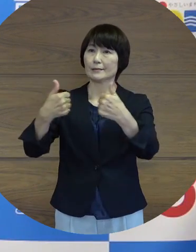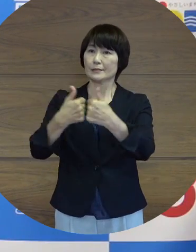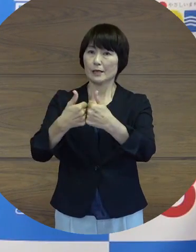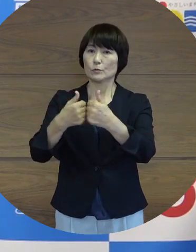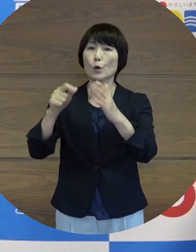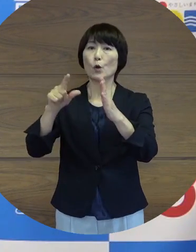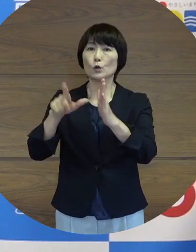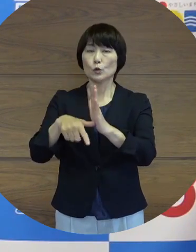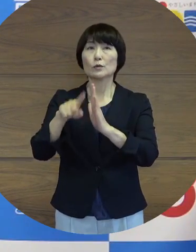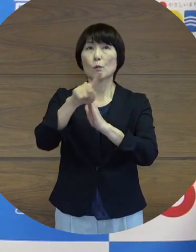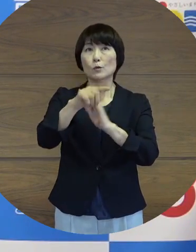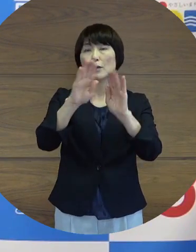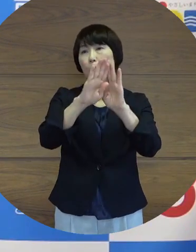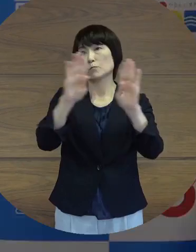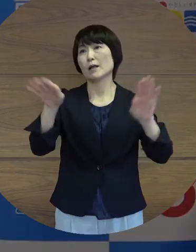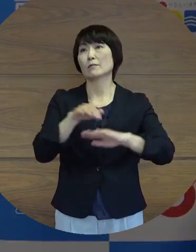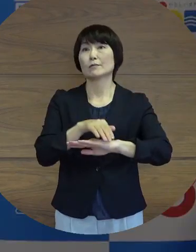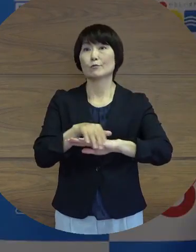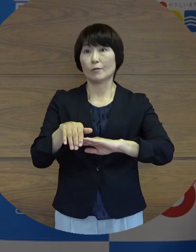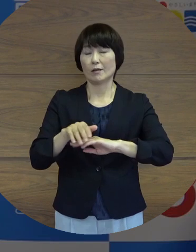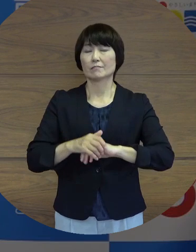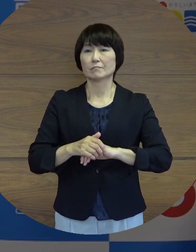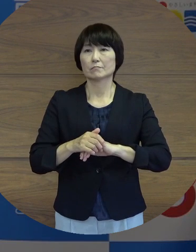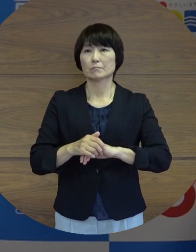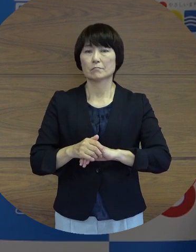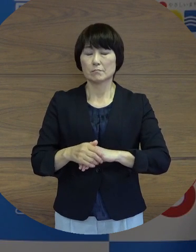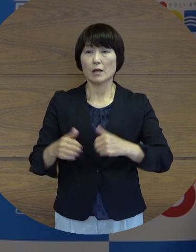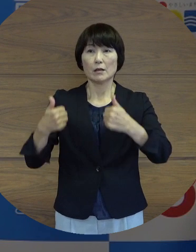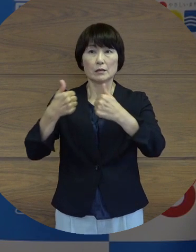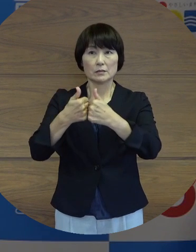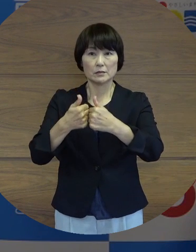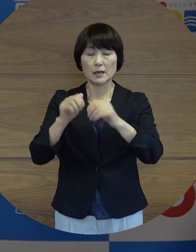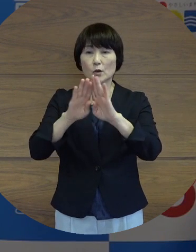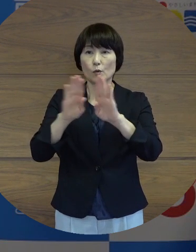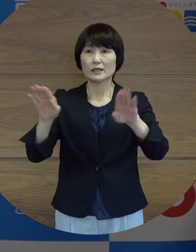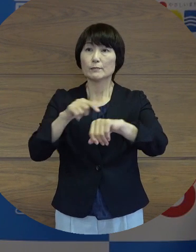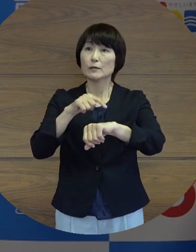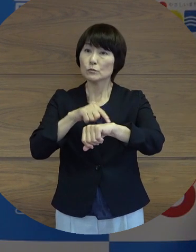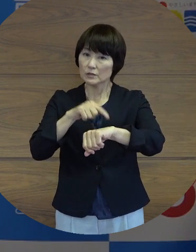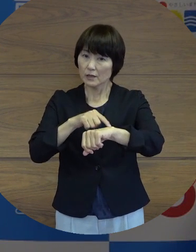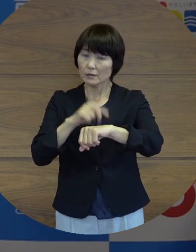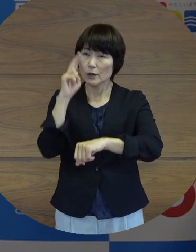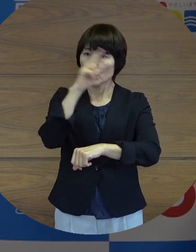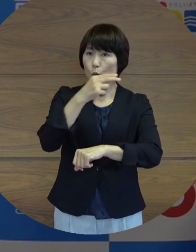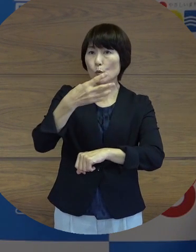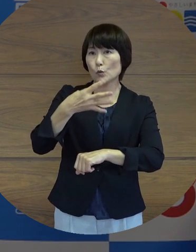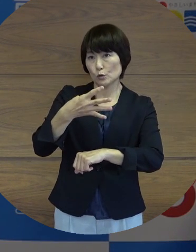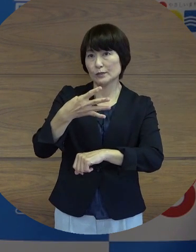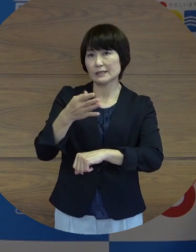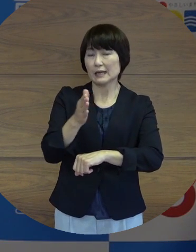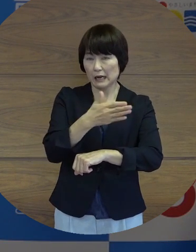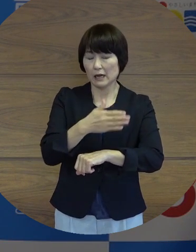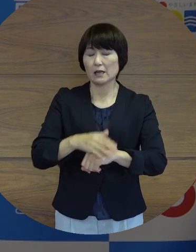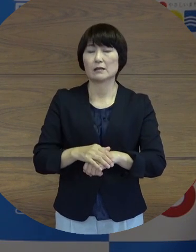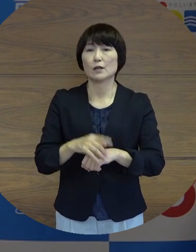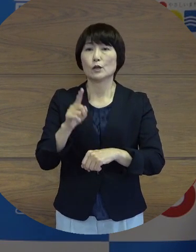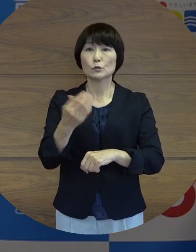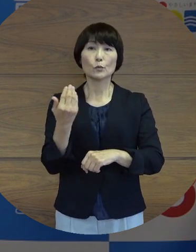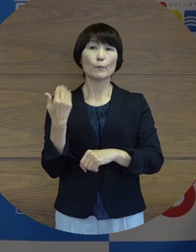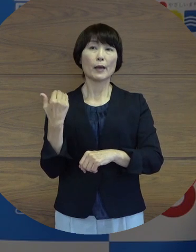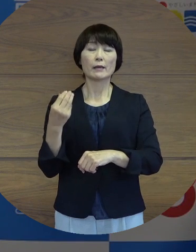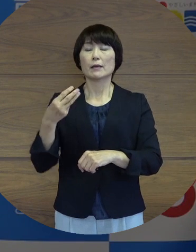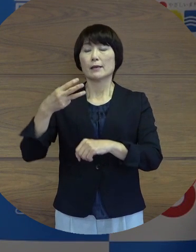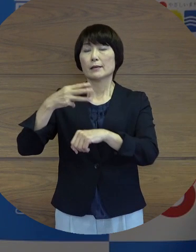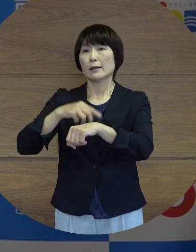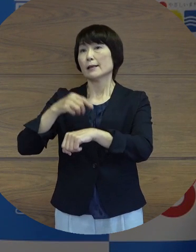も実施をさせていただきます。試合の開始時間は午後4時から、その前の30